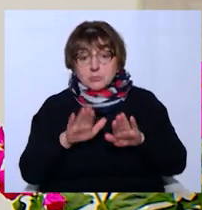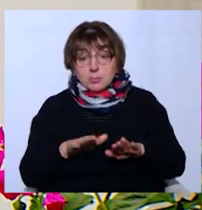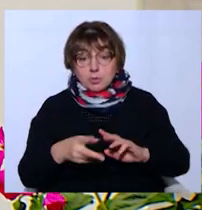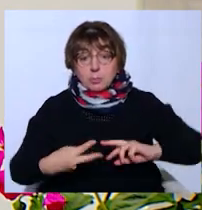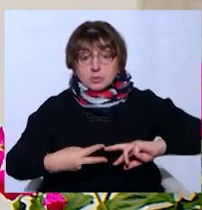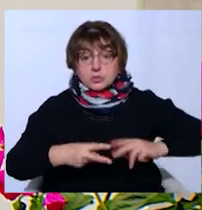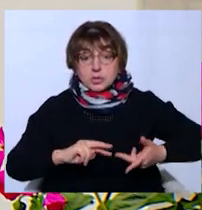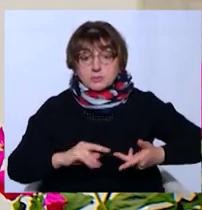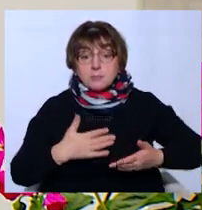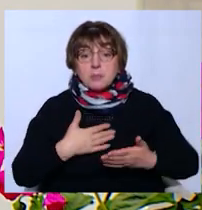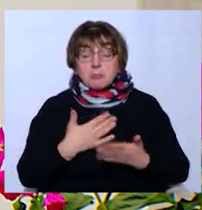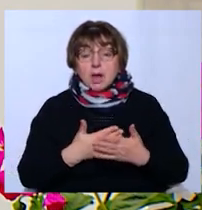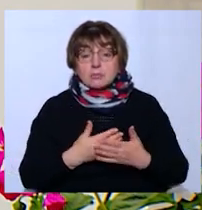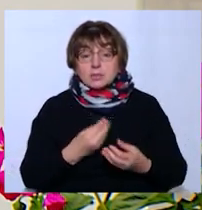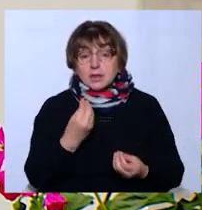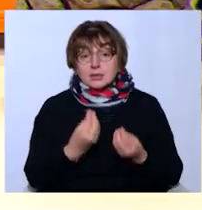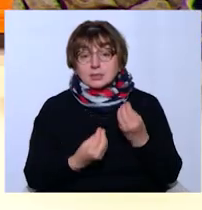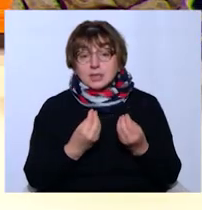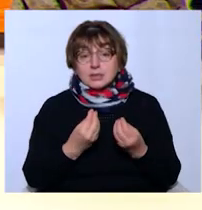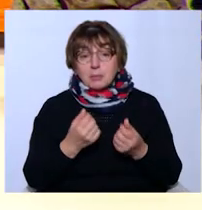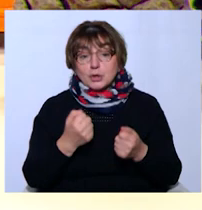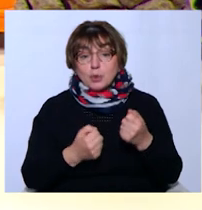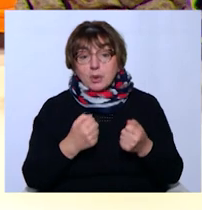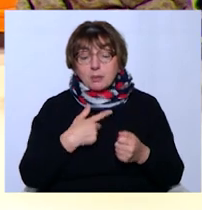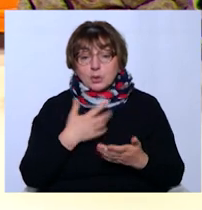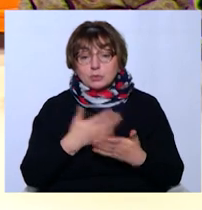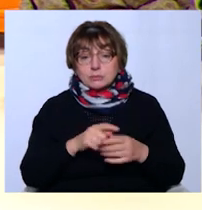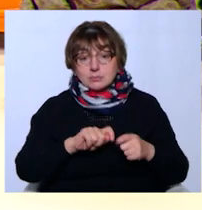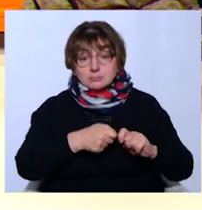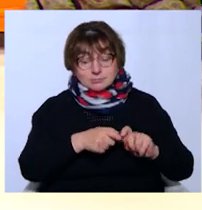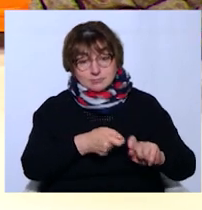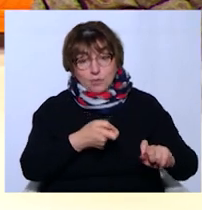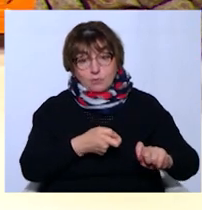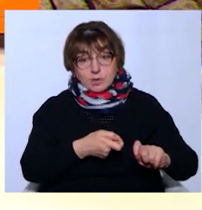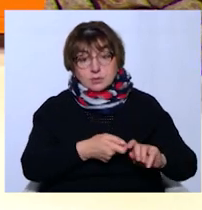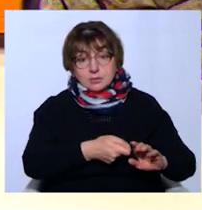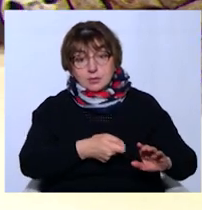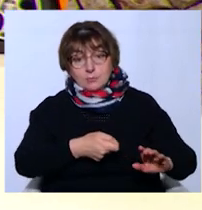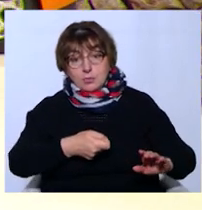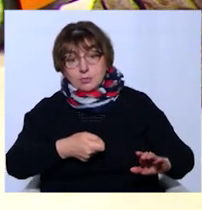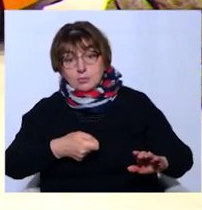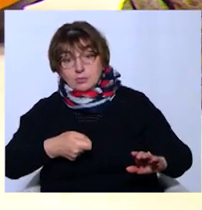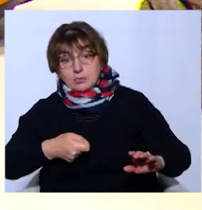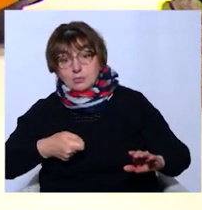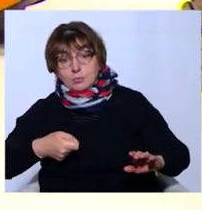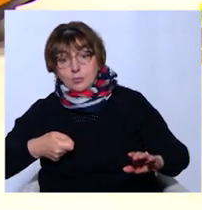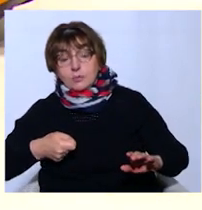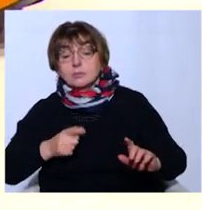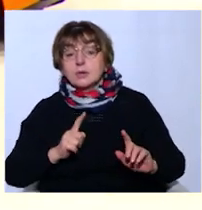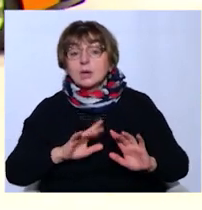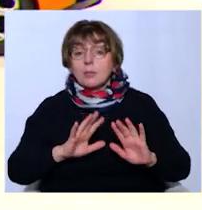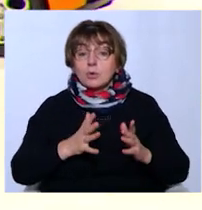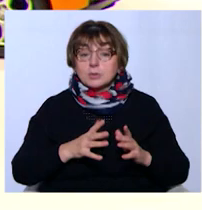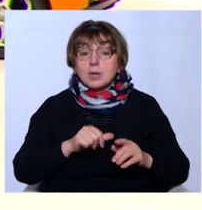მაქვს სათამაშო მანქანა. თუ მე ამ სათამაშო მანქანის თოკს მოვქაჩავ, ეს